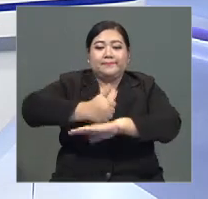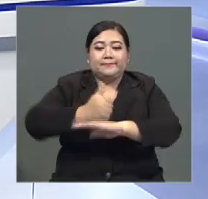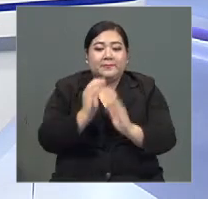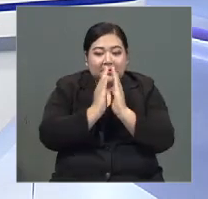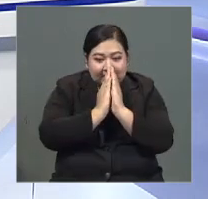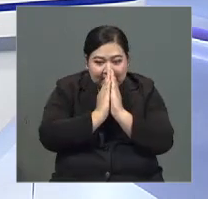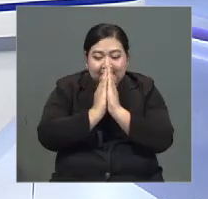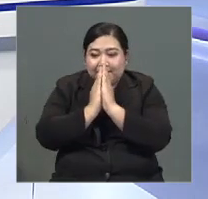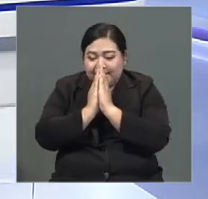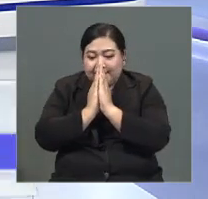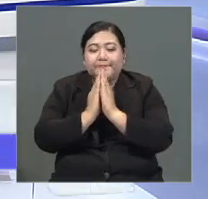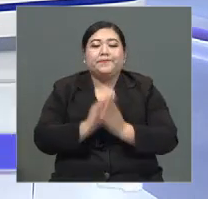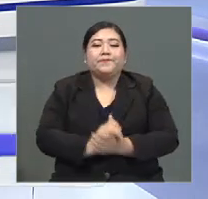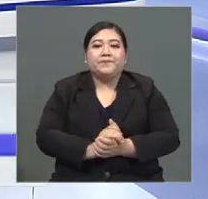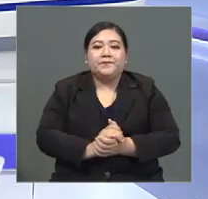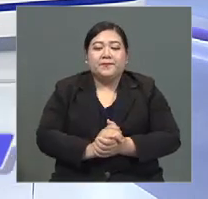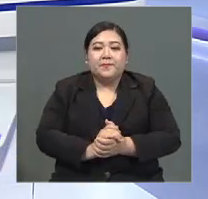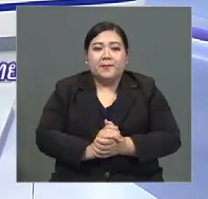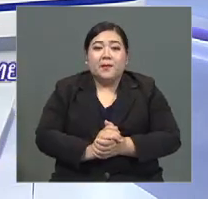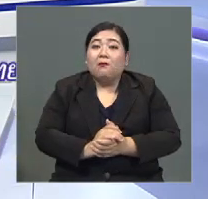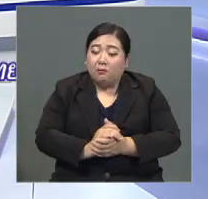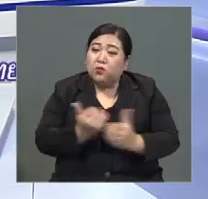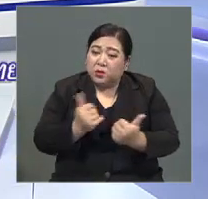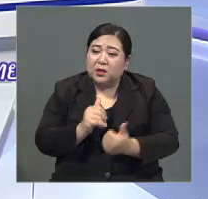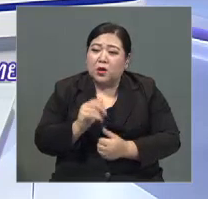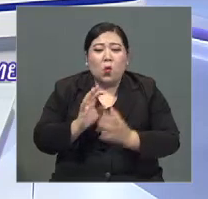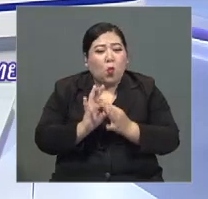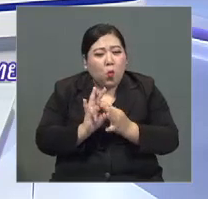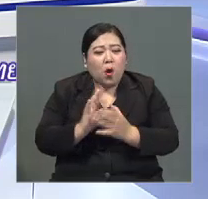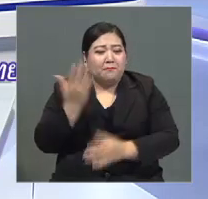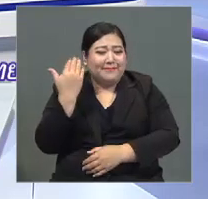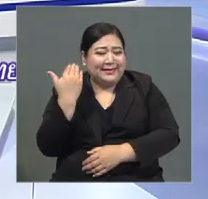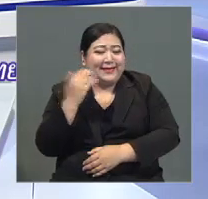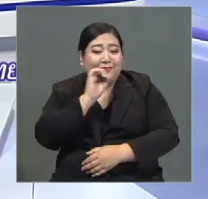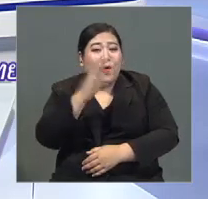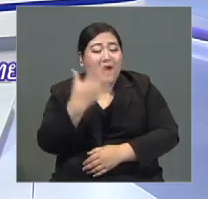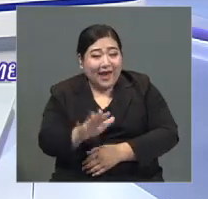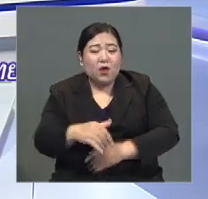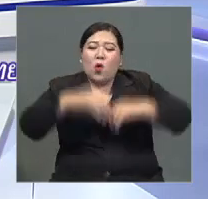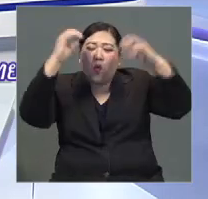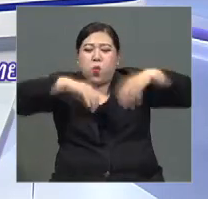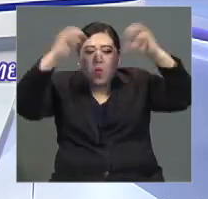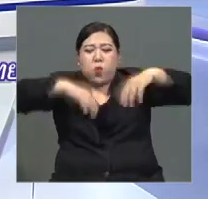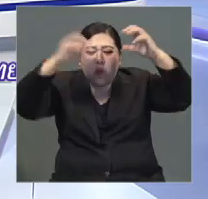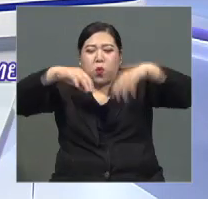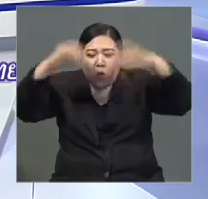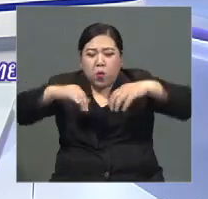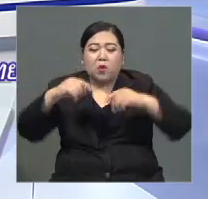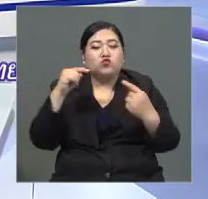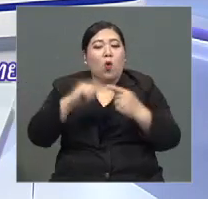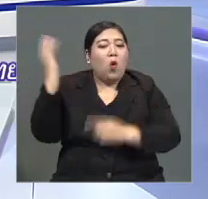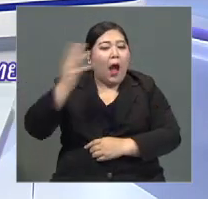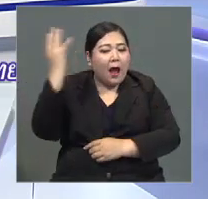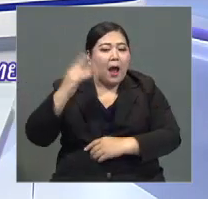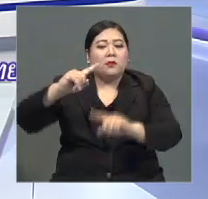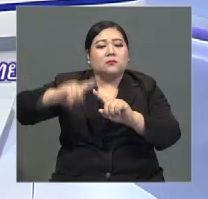ของท่านครั แลทผชมกดูฟังครับค่ะ ตอนนี้หายคนอจจะยังสงสัยเมสักรจร ๆ เราบอกไปแลวละว่าฝนที่ตกเป็นการตกตามหือด